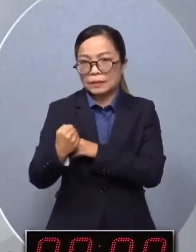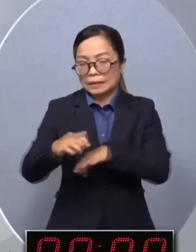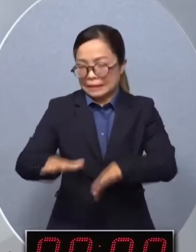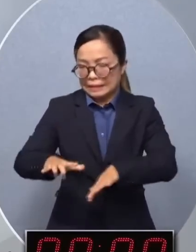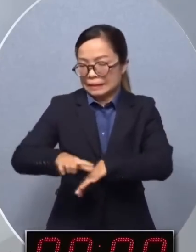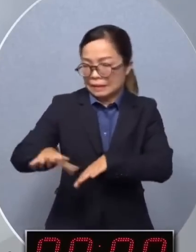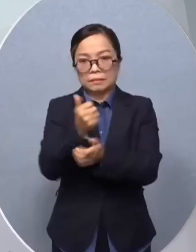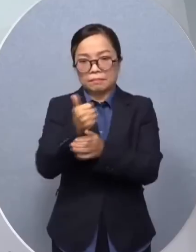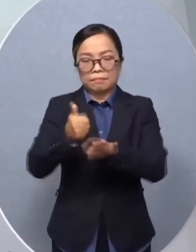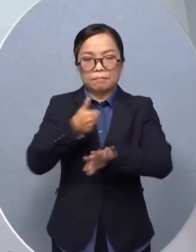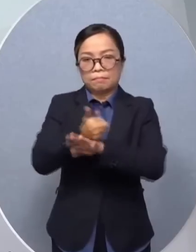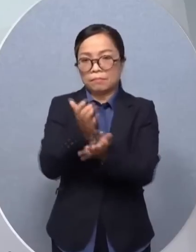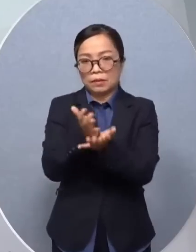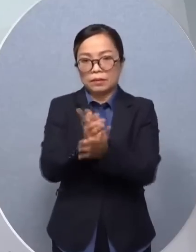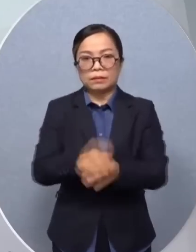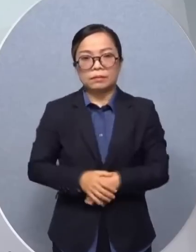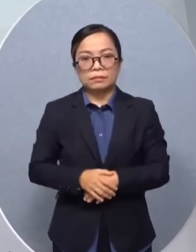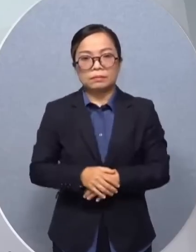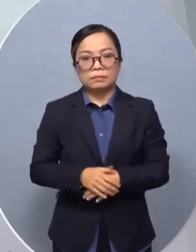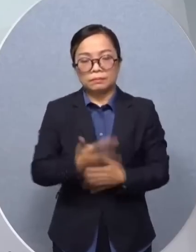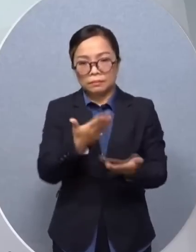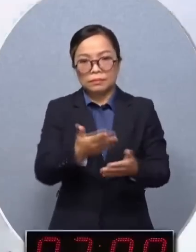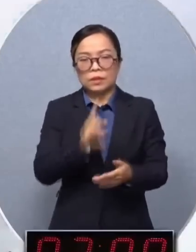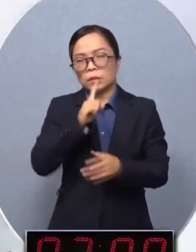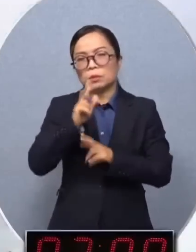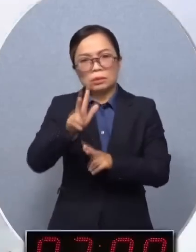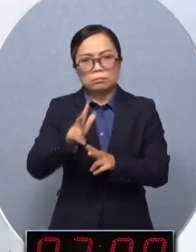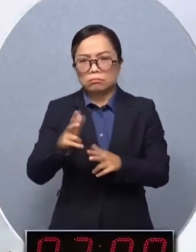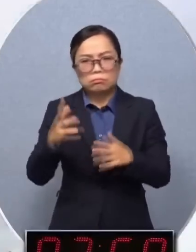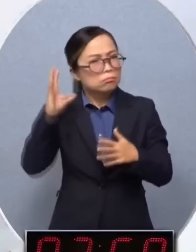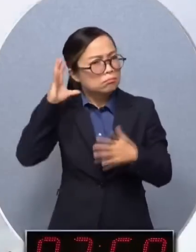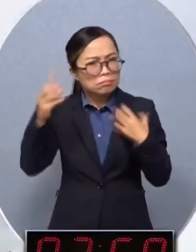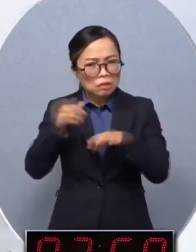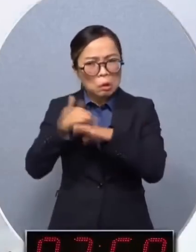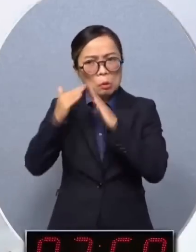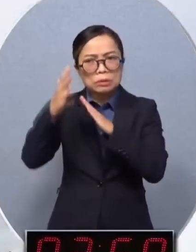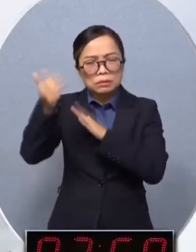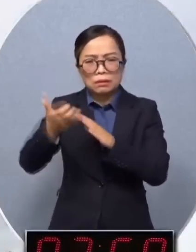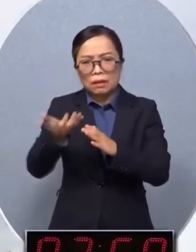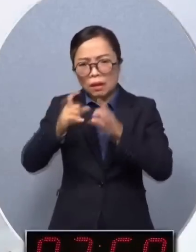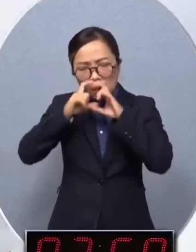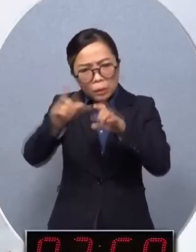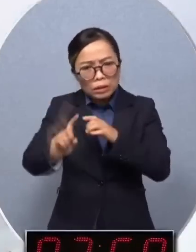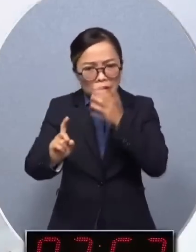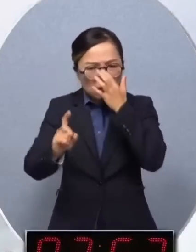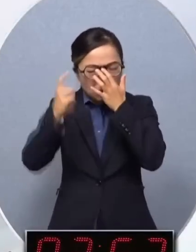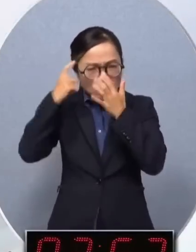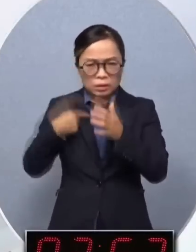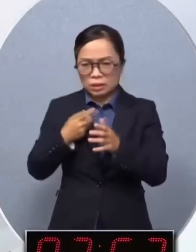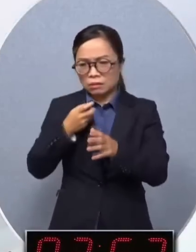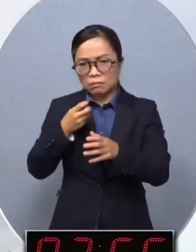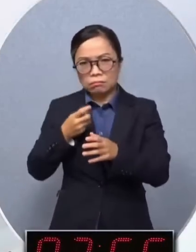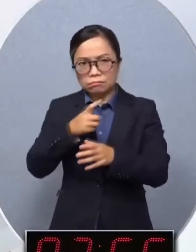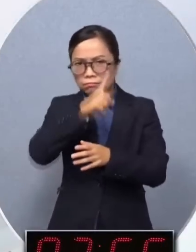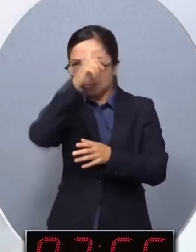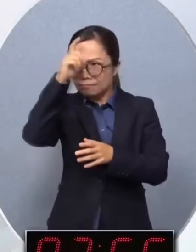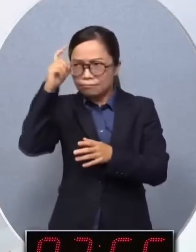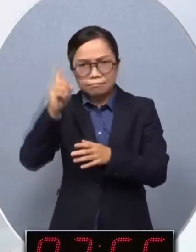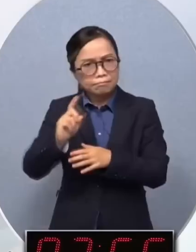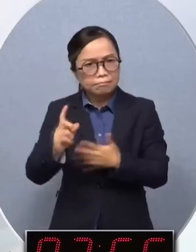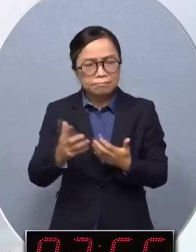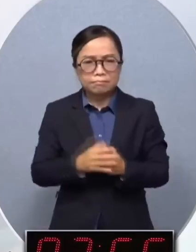当下，呵呵啊色彩。 请说实在的，我听不太懂侯市长刚刚的回答，我想发言人应该也是一头雾水啦、